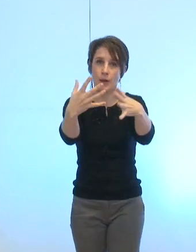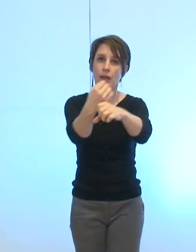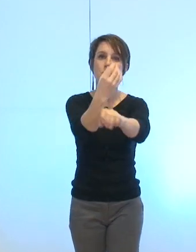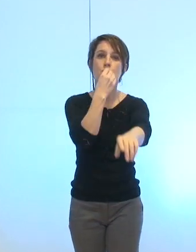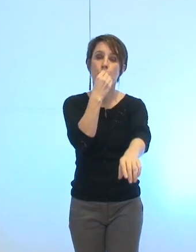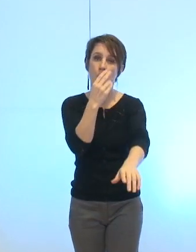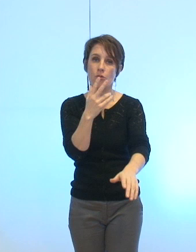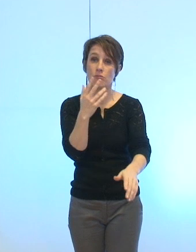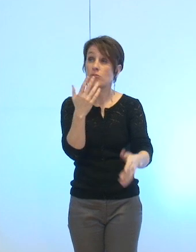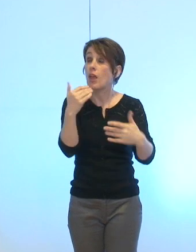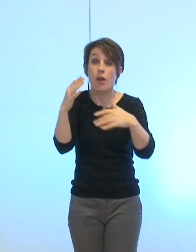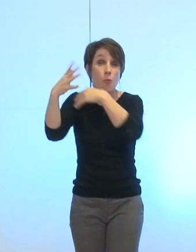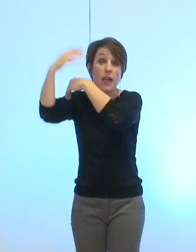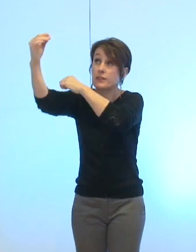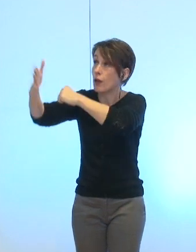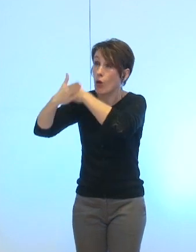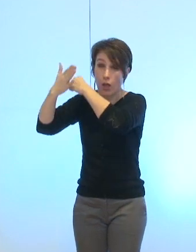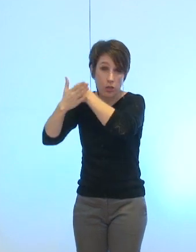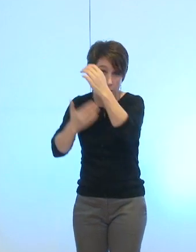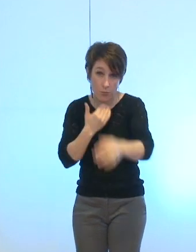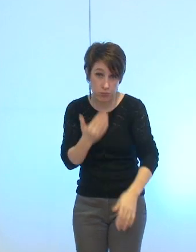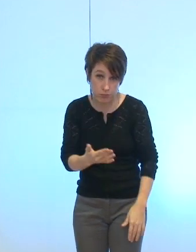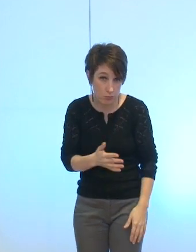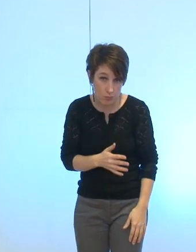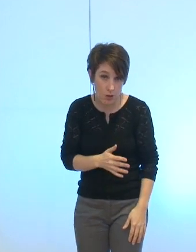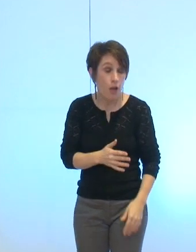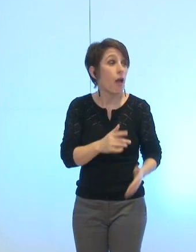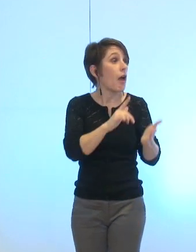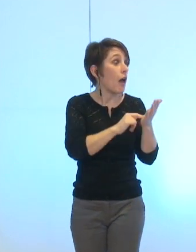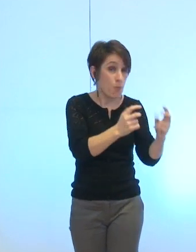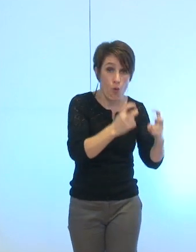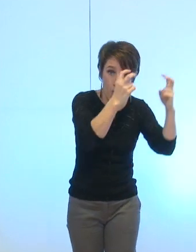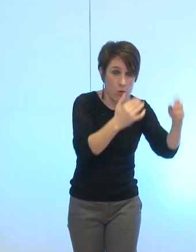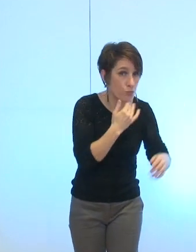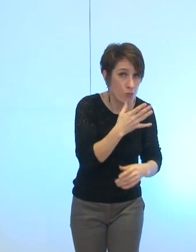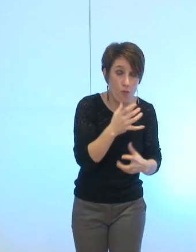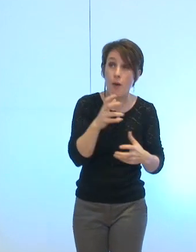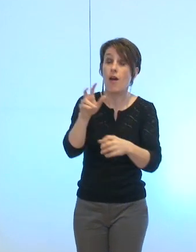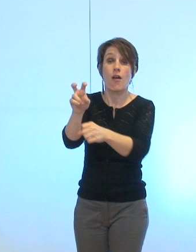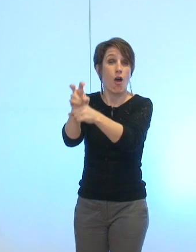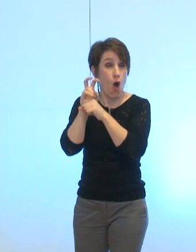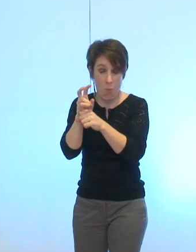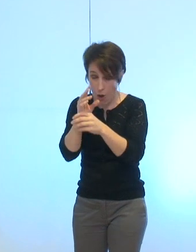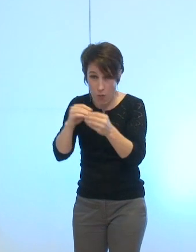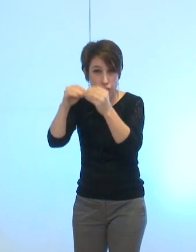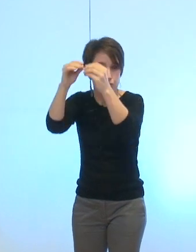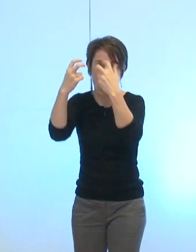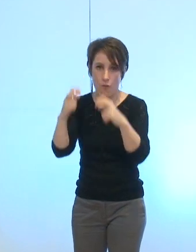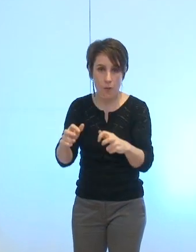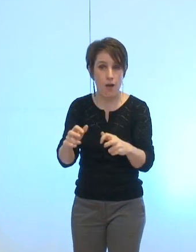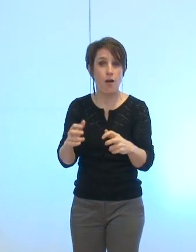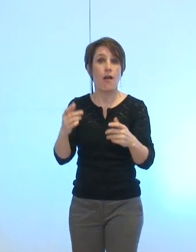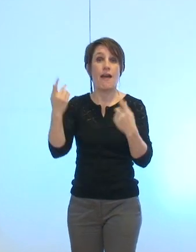viendra pas de l'extérieur pas de Haus d'impôt pas d'emprunt massifs pas de nouvelles recettes de l'État la